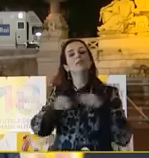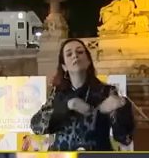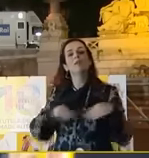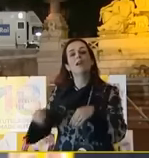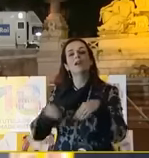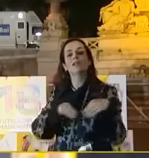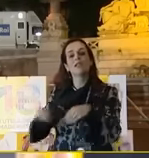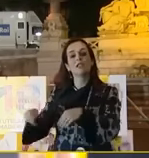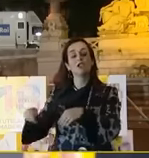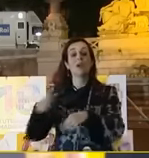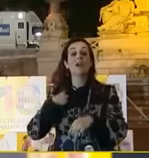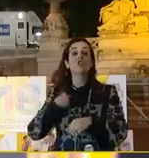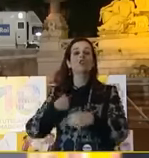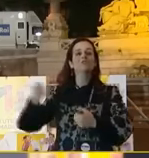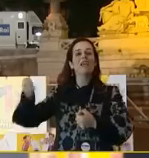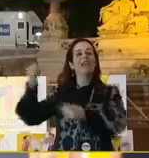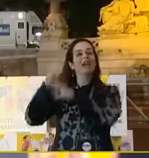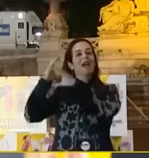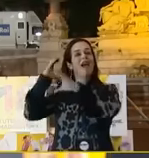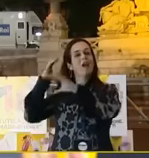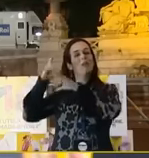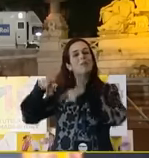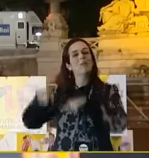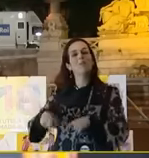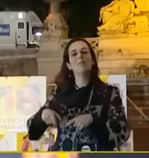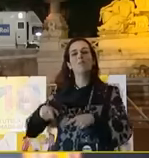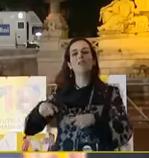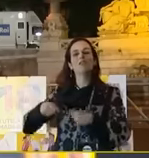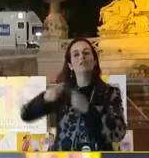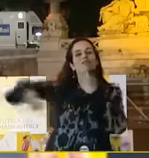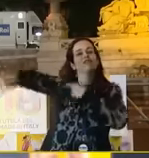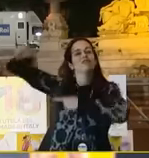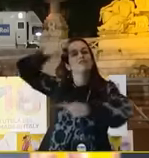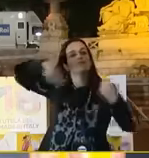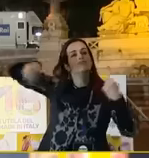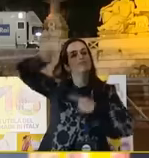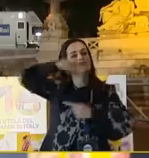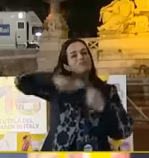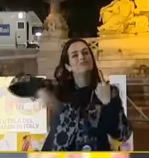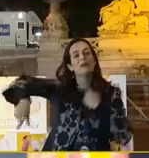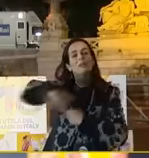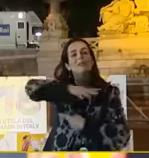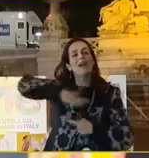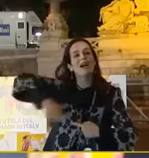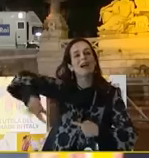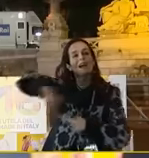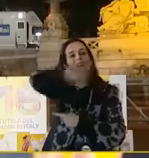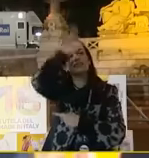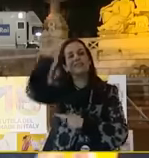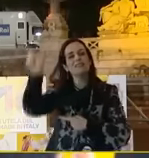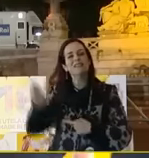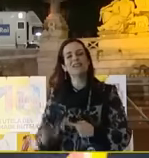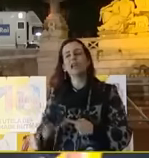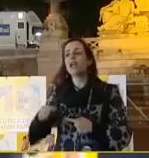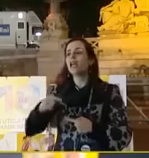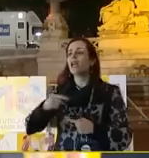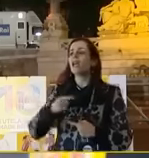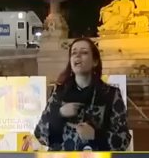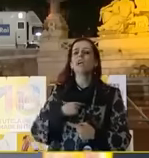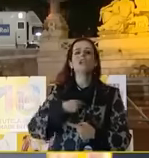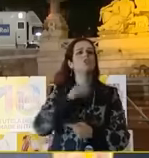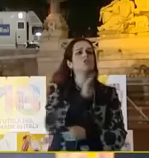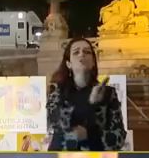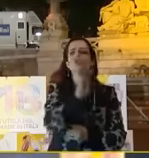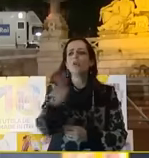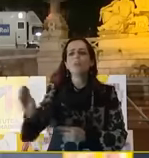camper, ho girato tutta l'Italia, con tanti ci siamo visti nei posti, in tantissime piazze d'Italia, e non ho mai chiesto il voto al Movimento 5 Stelle, non lo faccio